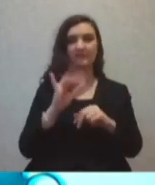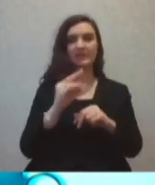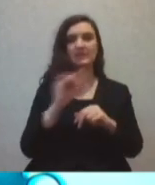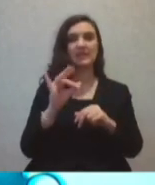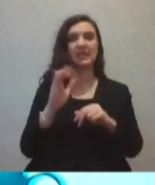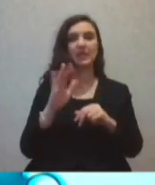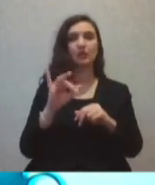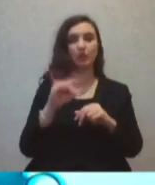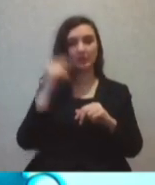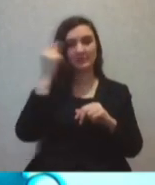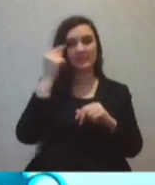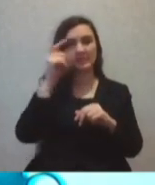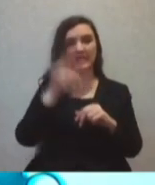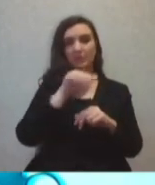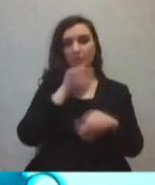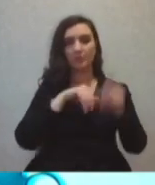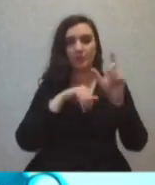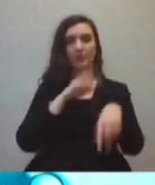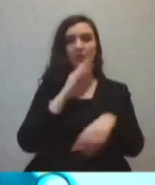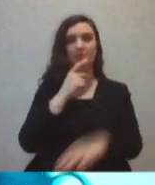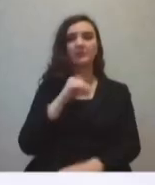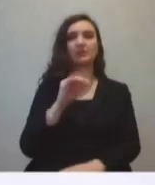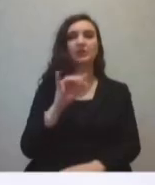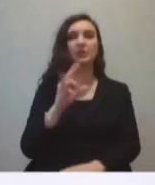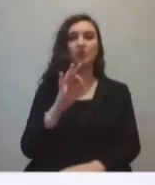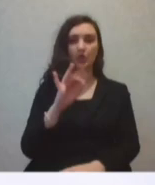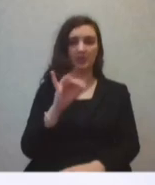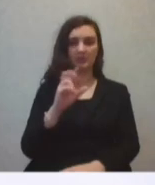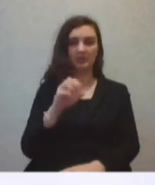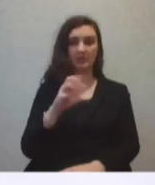ვიცერექტორი, ფსიქიატრი პროფესორი ქალბატონი ნინო კრიბელაშვილი.